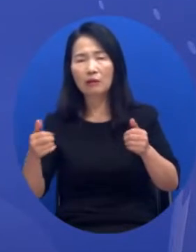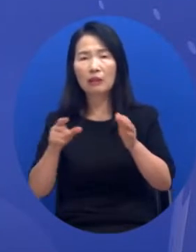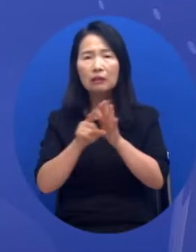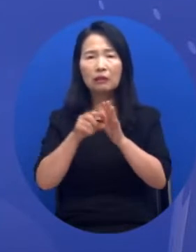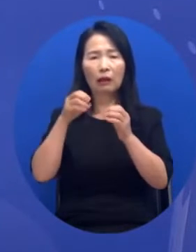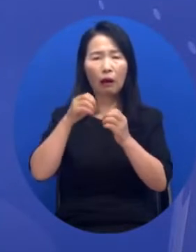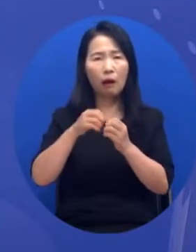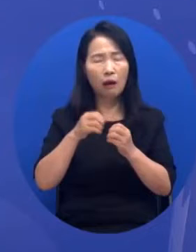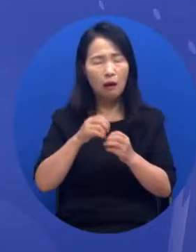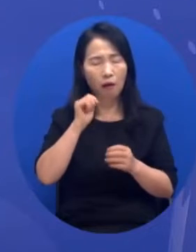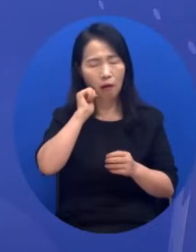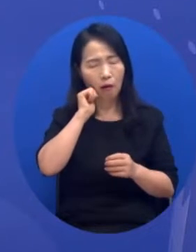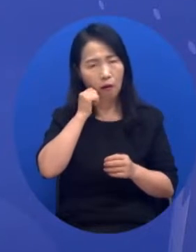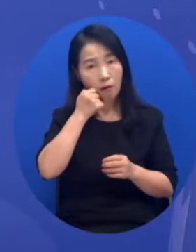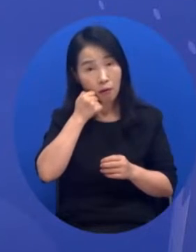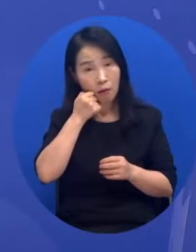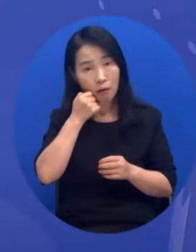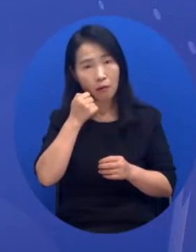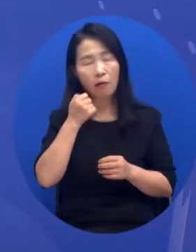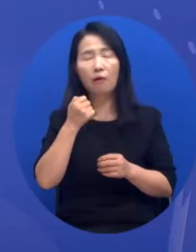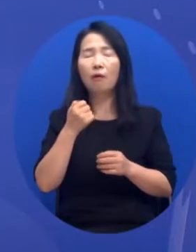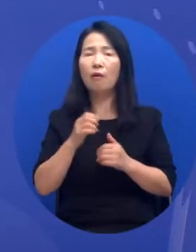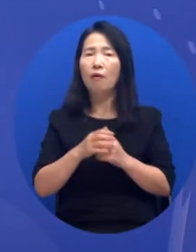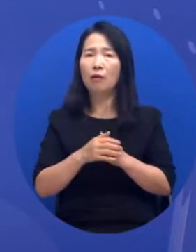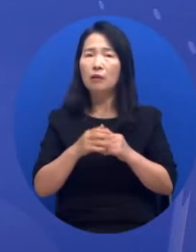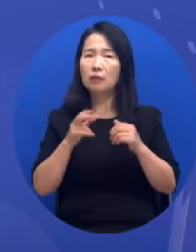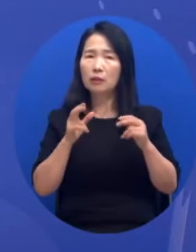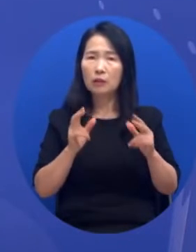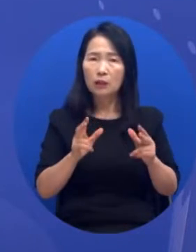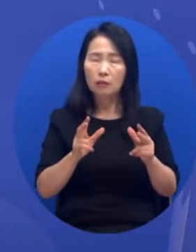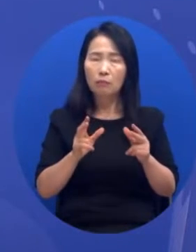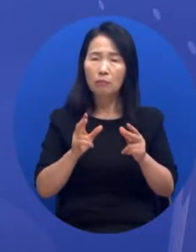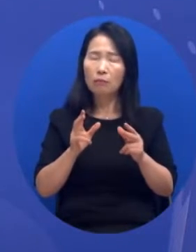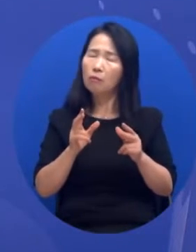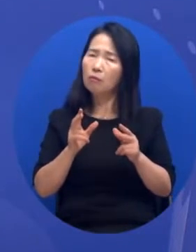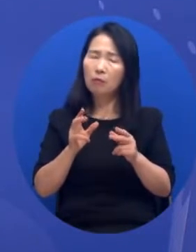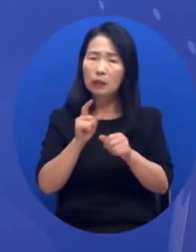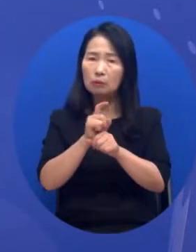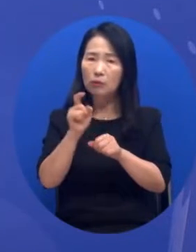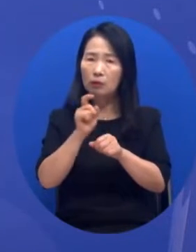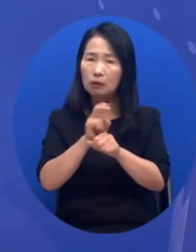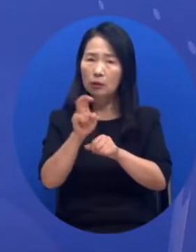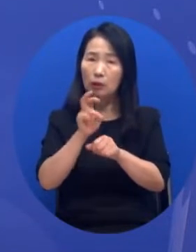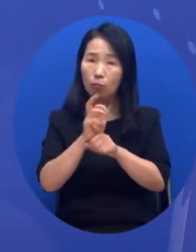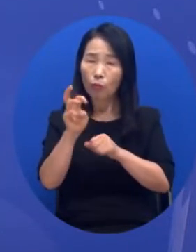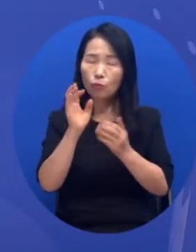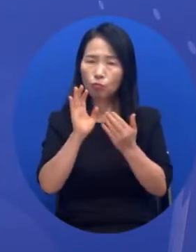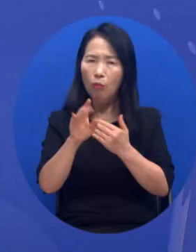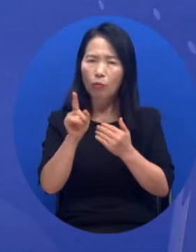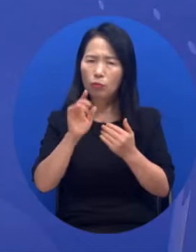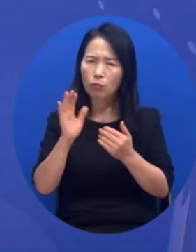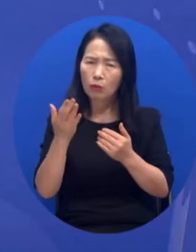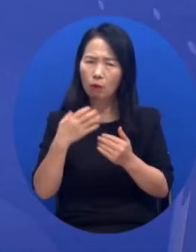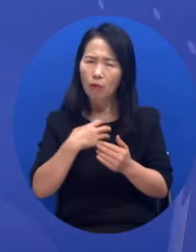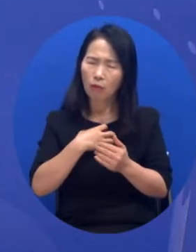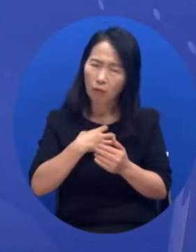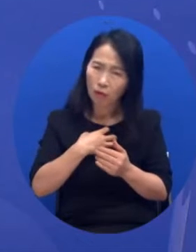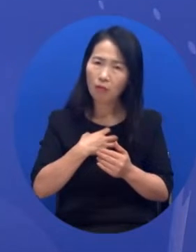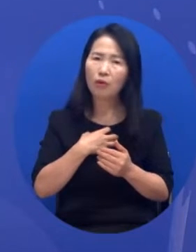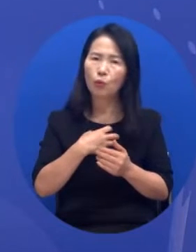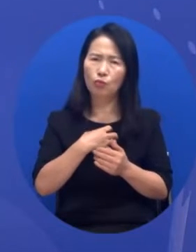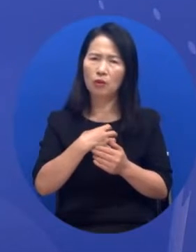좀 어려움을 겪는다. 이게 정말 그래서 한 30년 후에 어떻게 될까? 이것이 굉장히 저는 큰 위기로 다가왔고요.